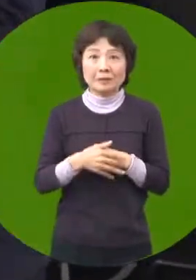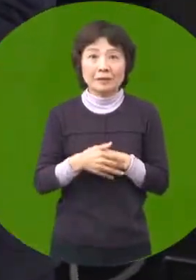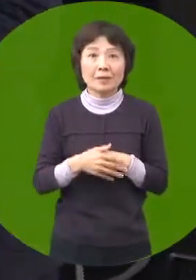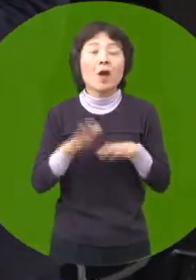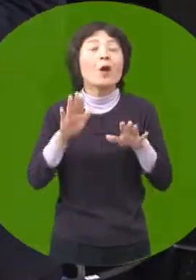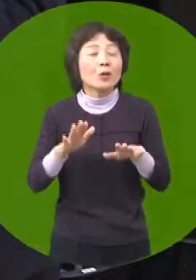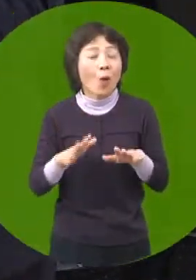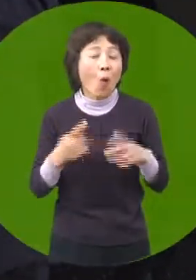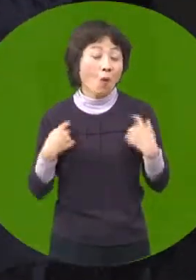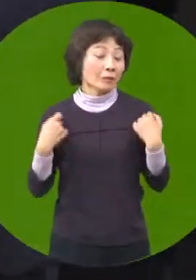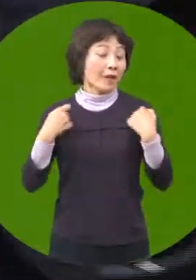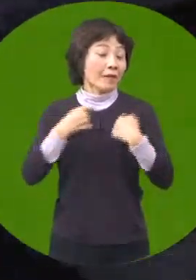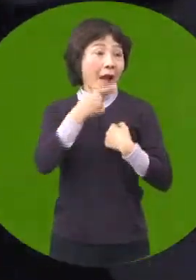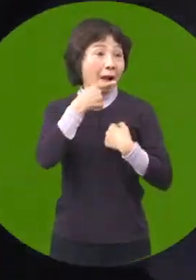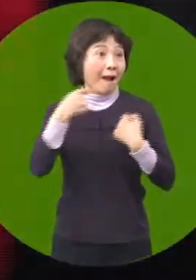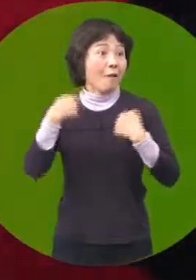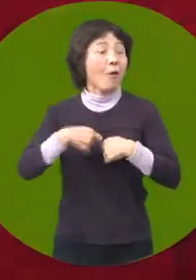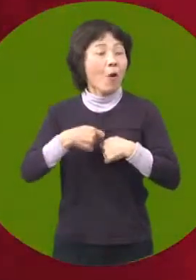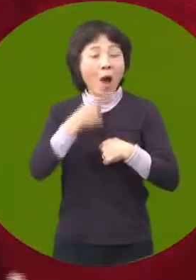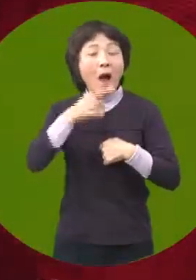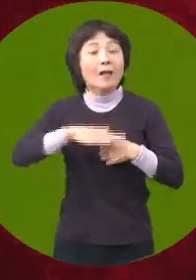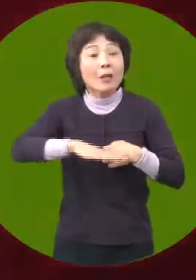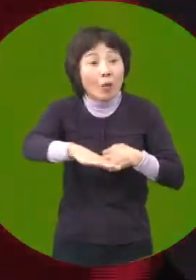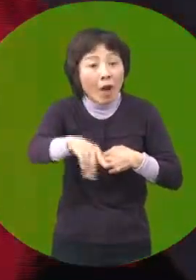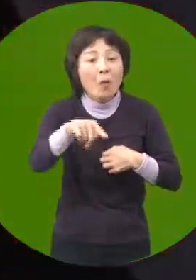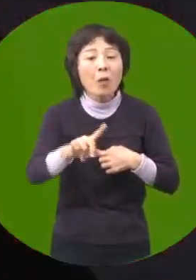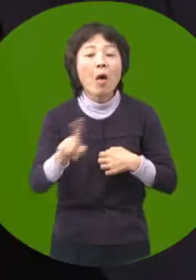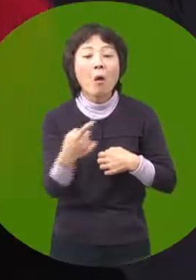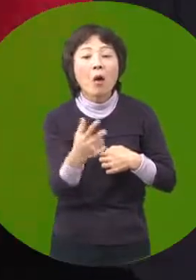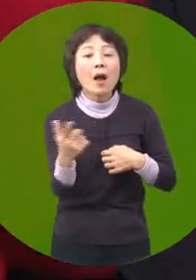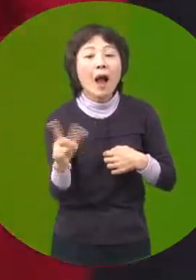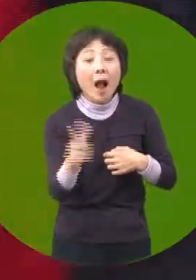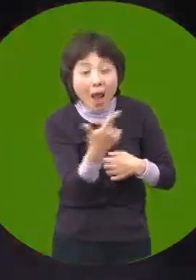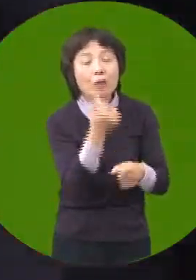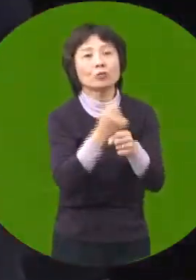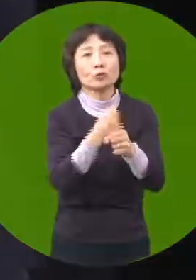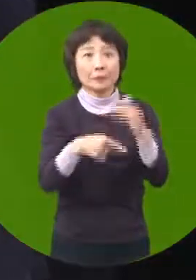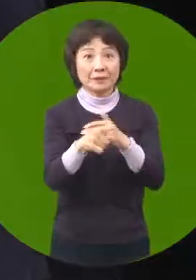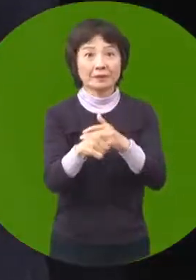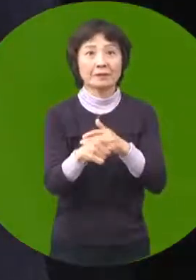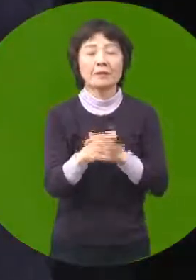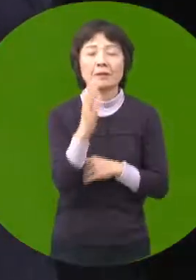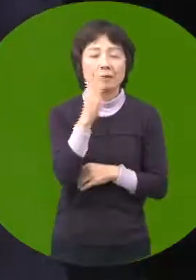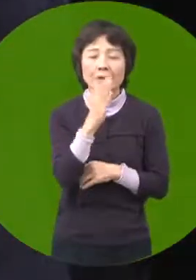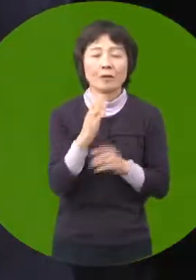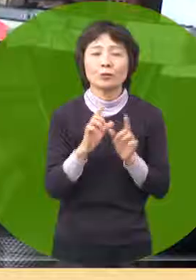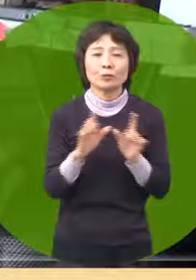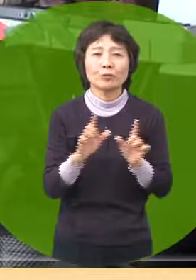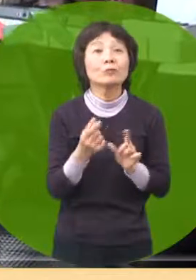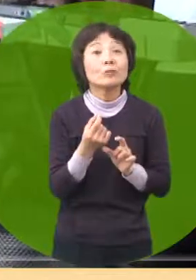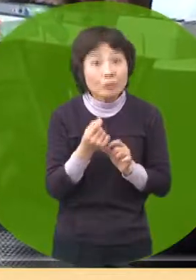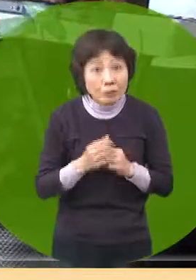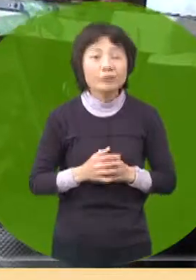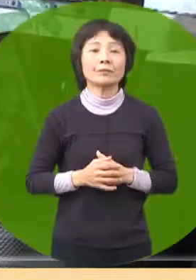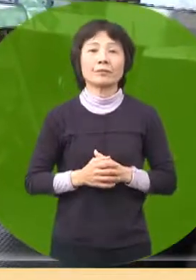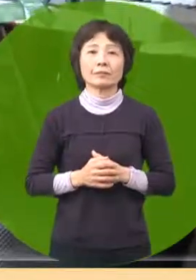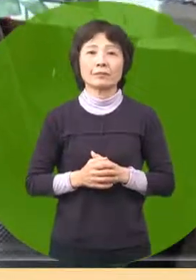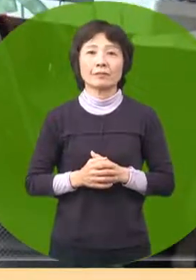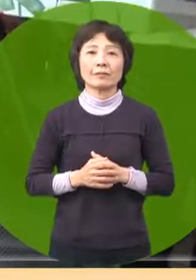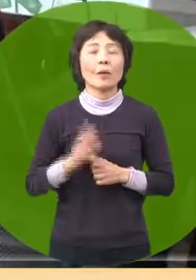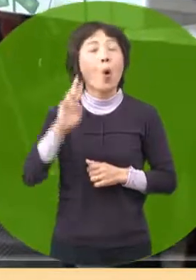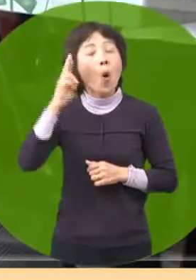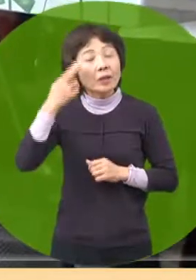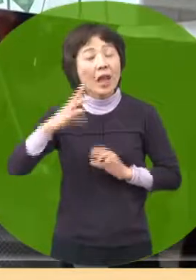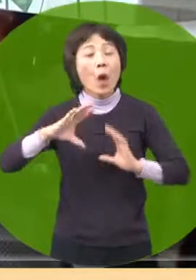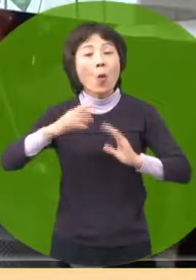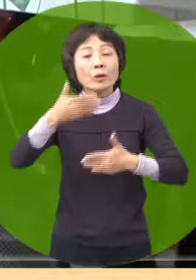召しになっているカーディガンはレッドカーペットの生地でできてるんですよ。 違うでしょ。ね、普通の記事ですもんね。そして、沖縄国